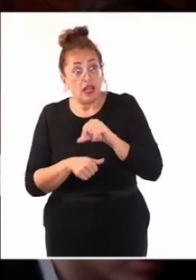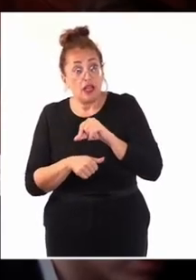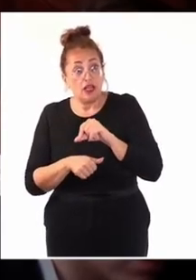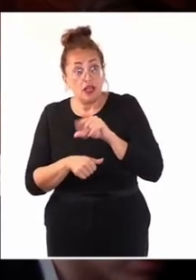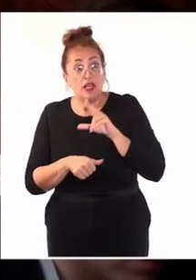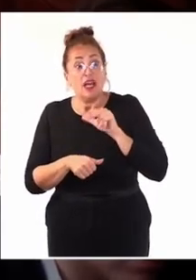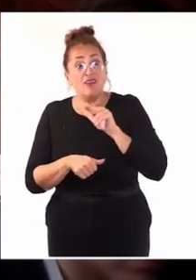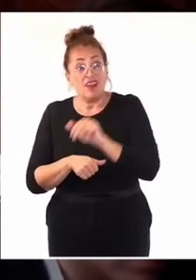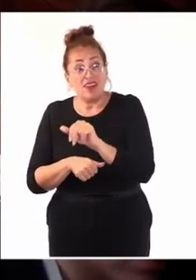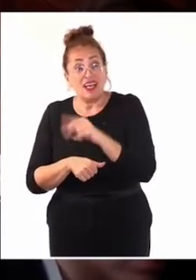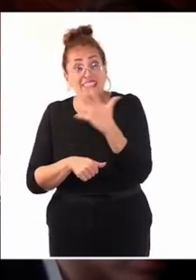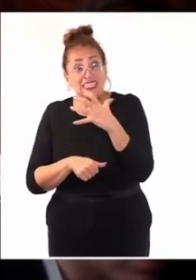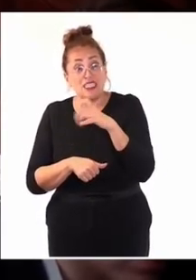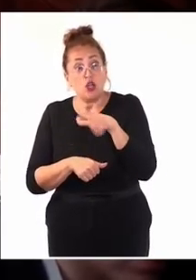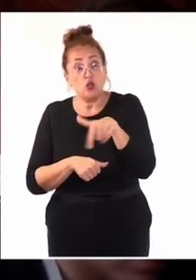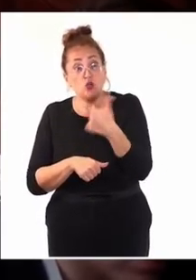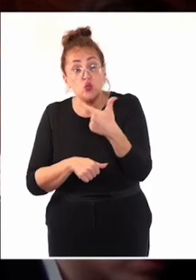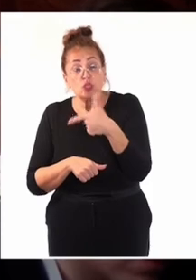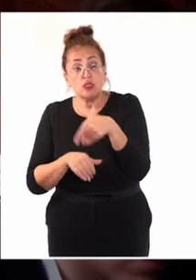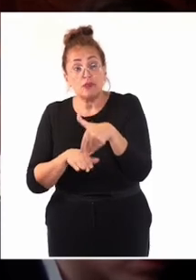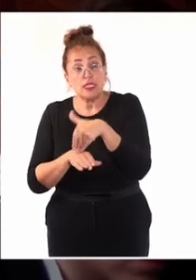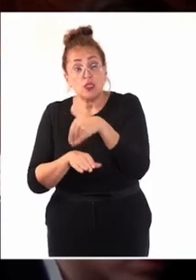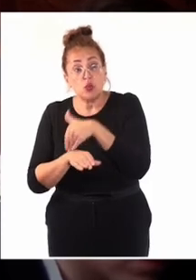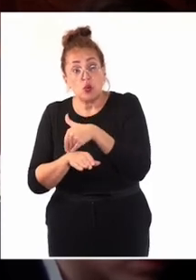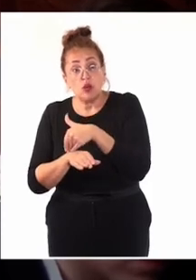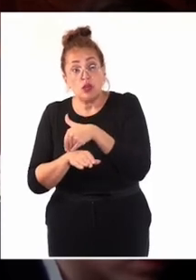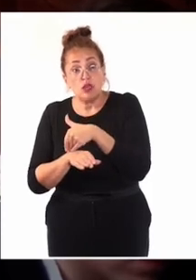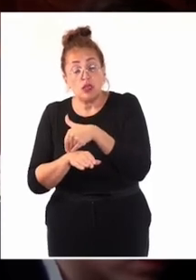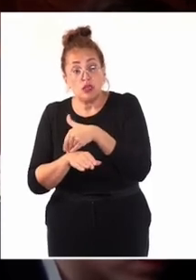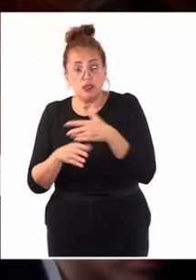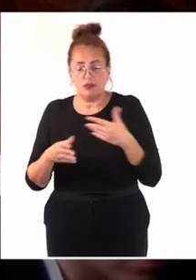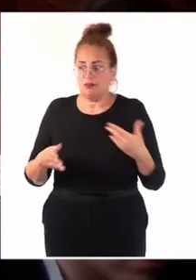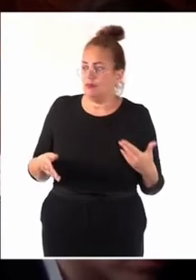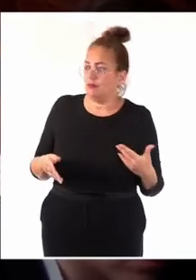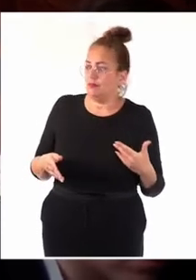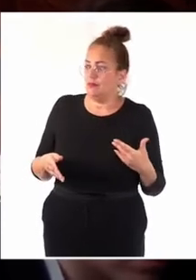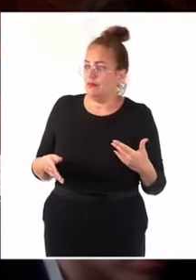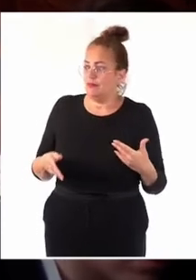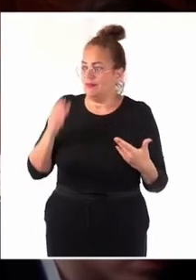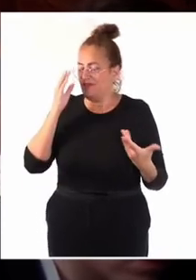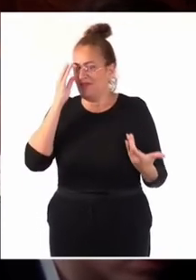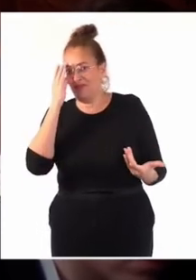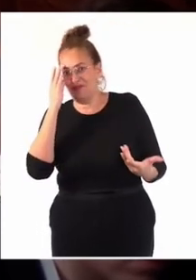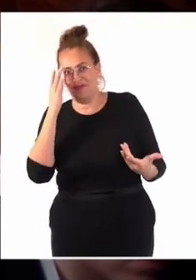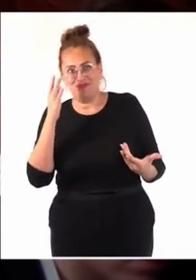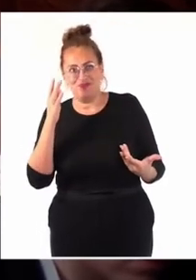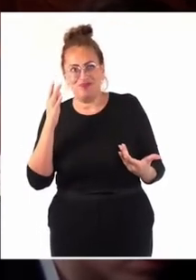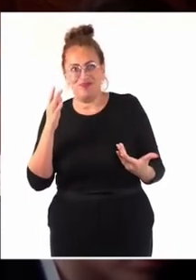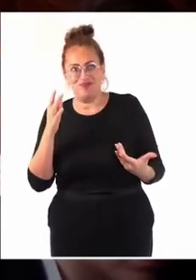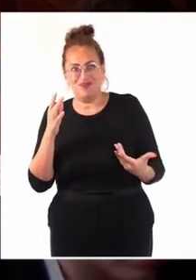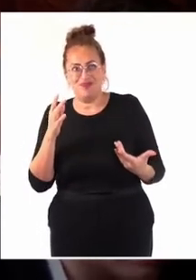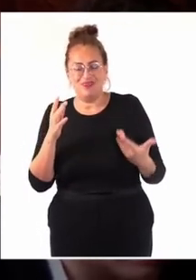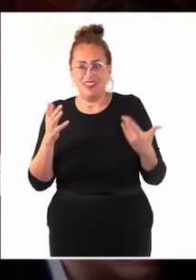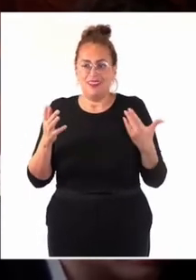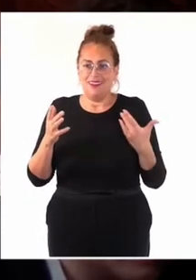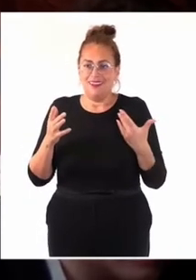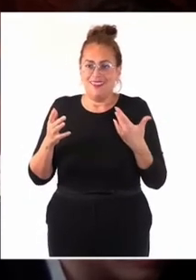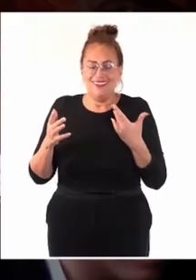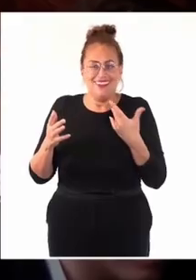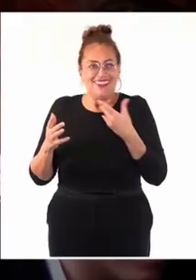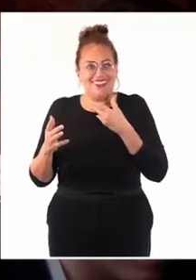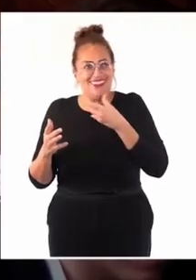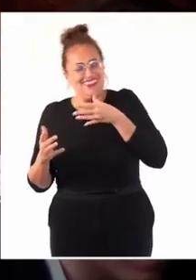en 2028. Un demi-milliard d'euros. Un demi-milliard d'euros, à croire que vous